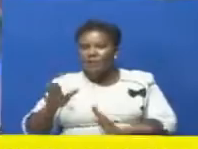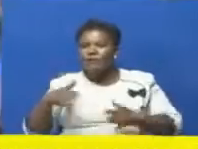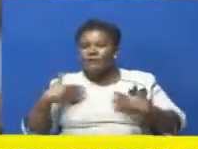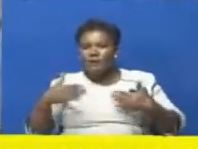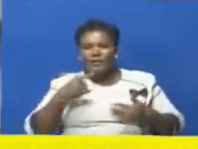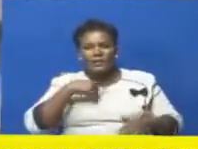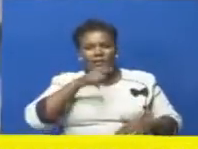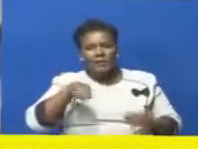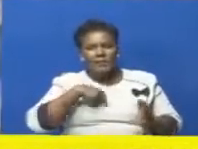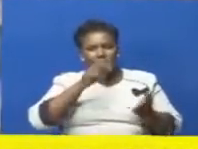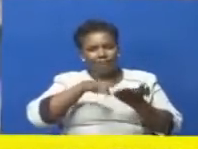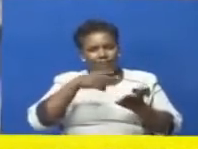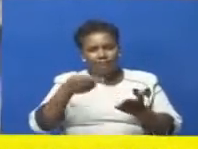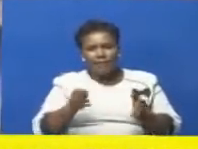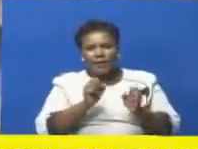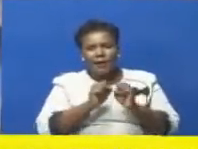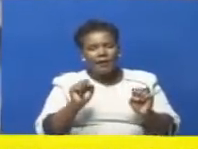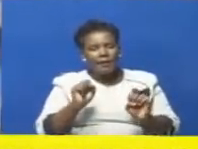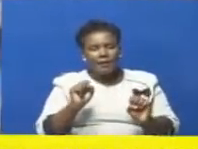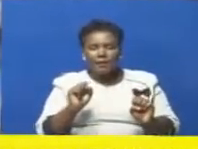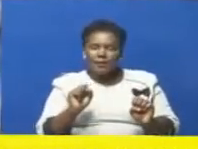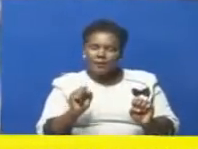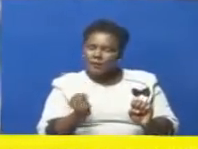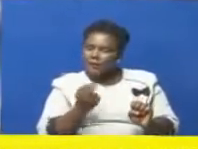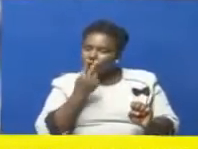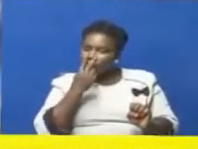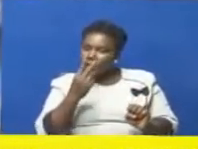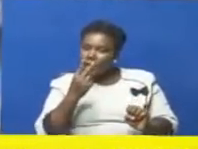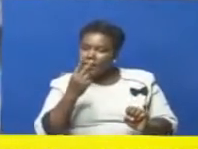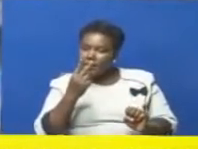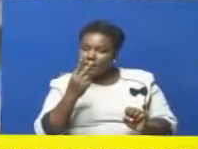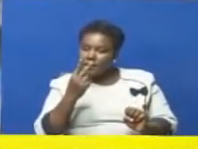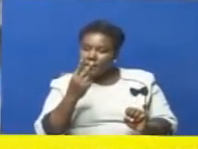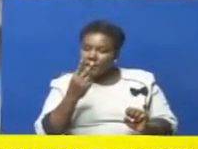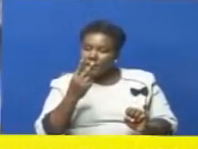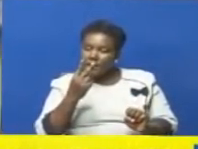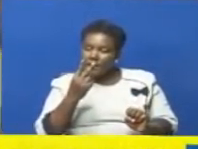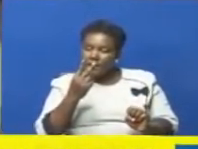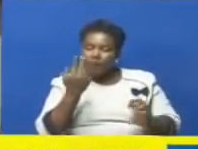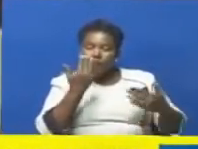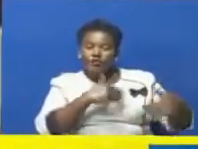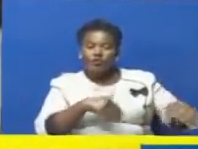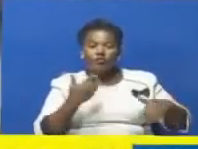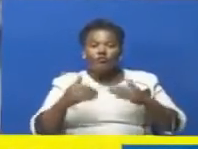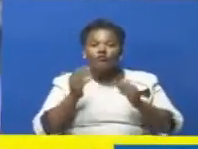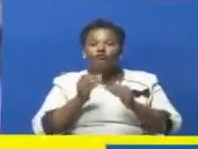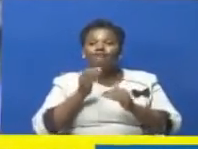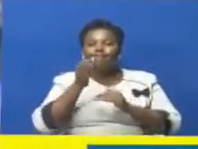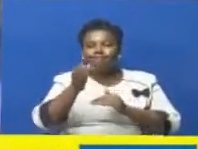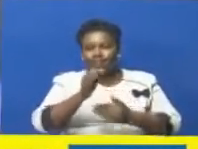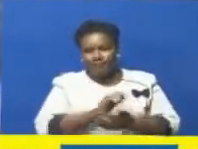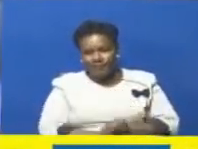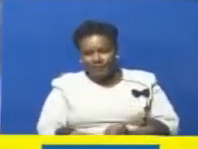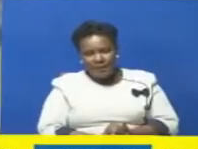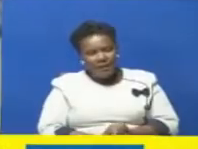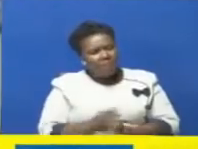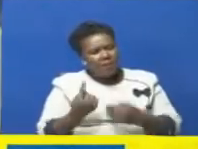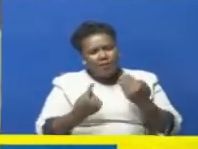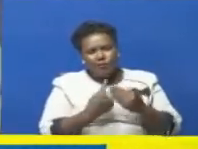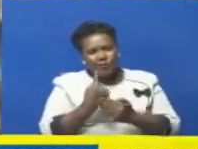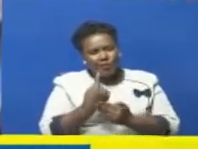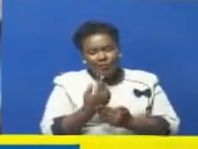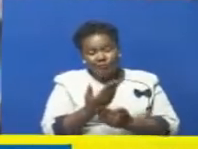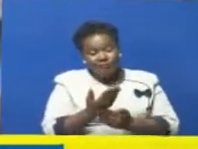tumepoteza. Kikubwa tutaangalia mchezo ujao, lakini tuliwaheshimu wapinzani wetu mwanzo wa mchezo mpaka mwisho wa mchezo, lakini matokeo ndio yamekuja matokeo haya. Kwa hiyo hatuna